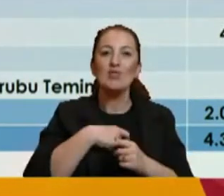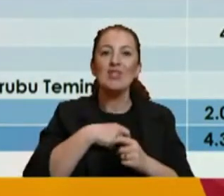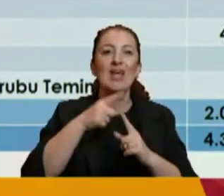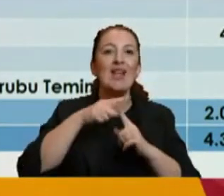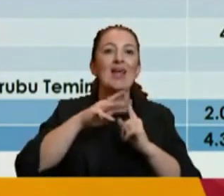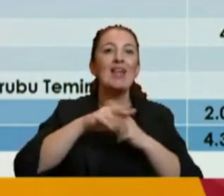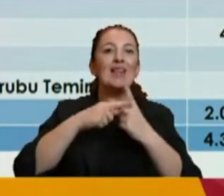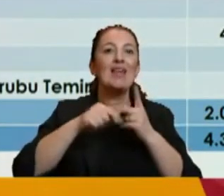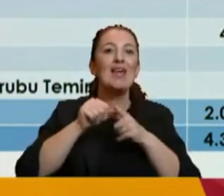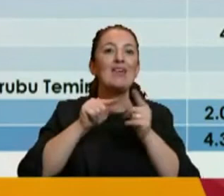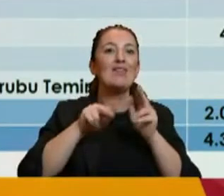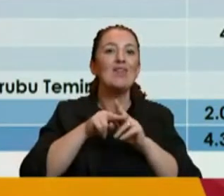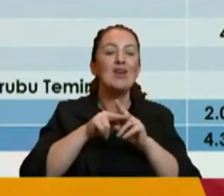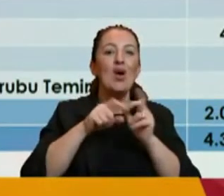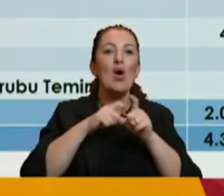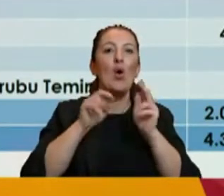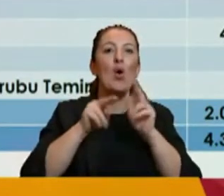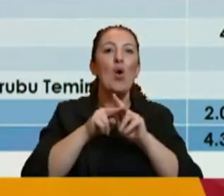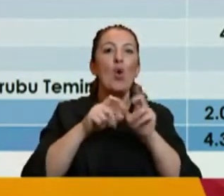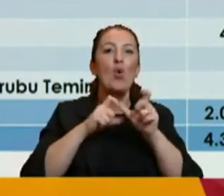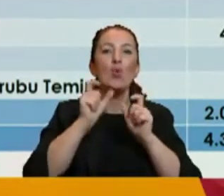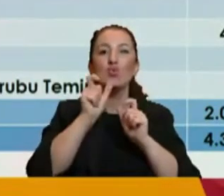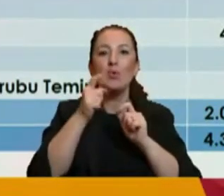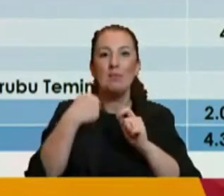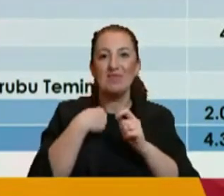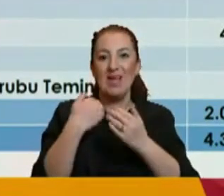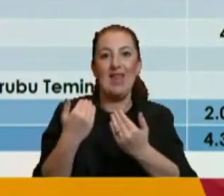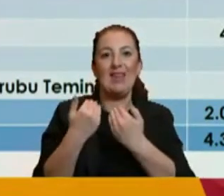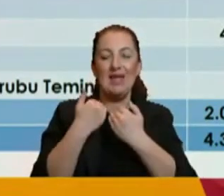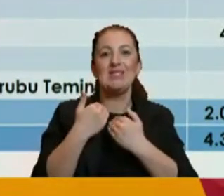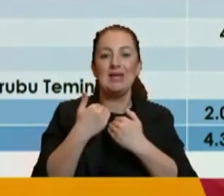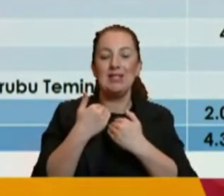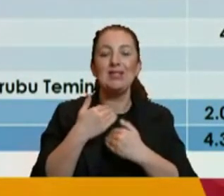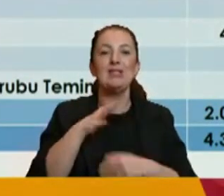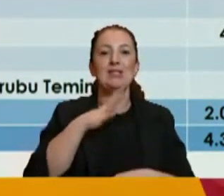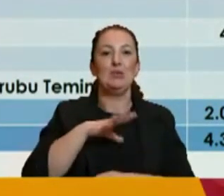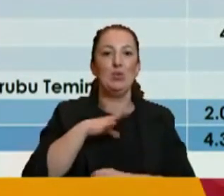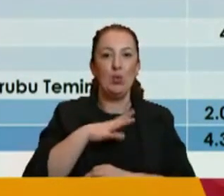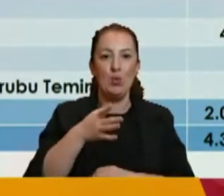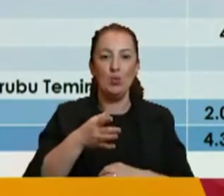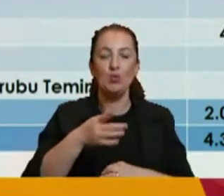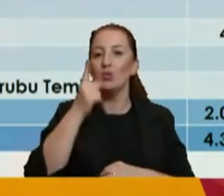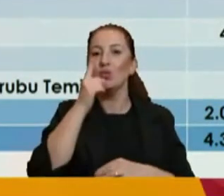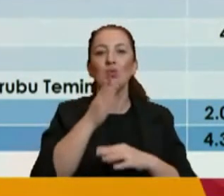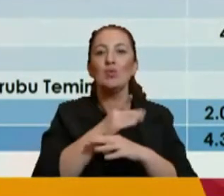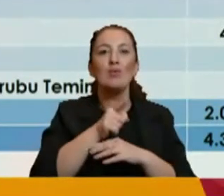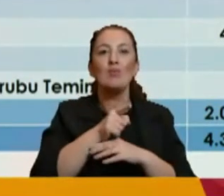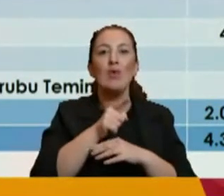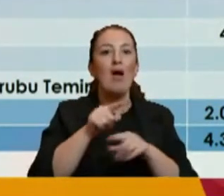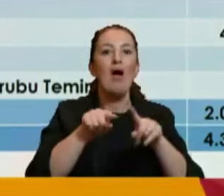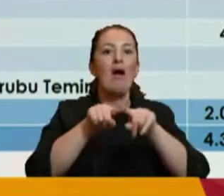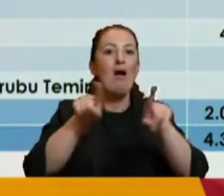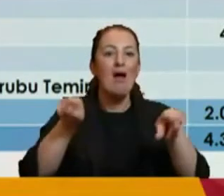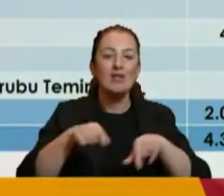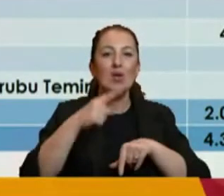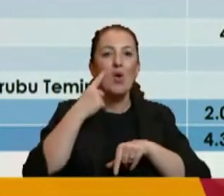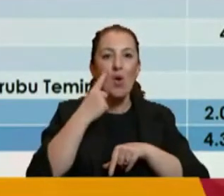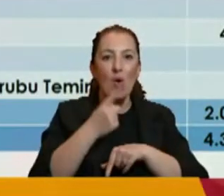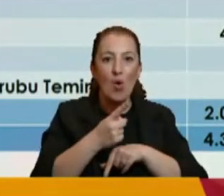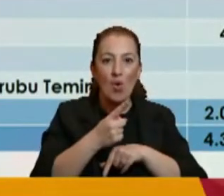göksu'dan burada bize destek yardım vermesini istiyoruz Çünkü buranın arası ile ilgili